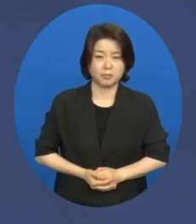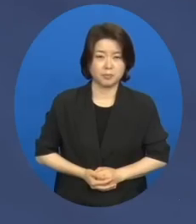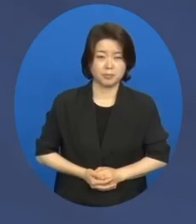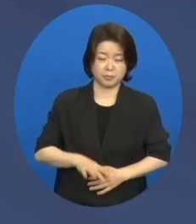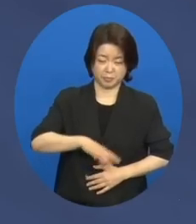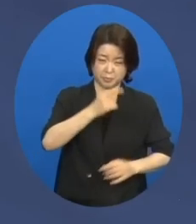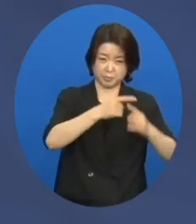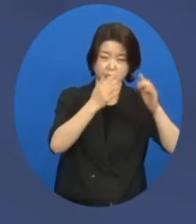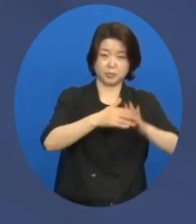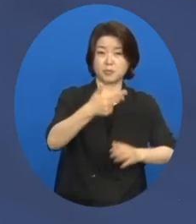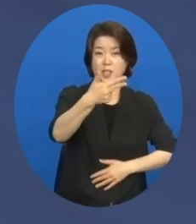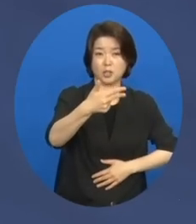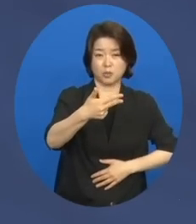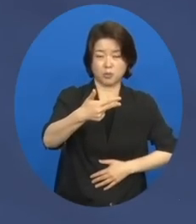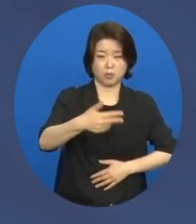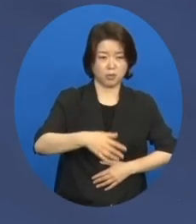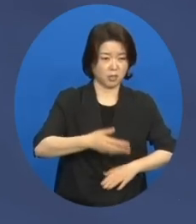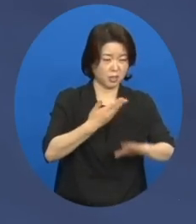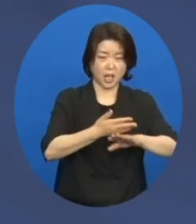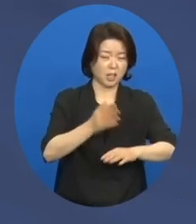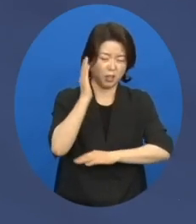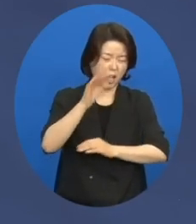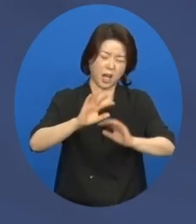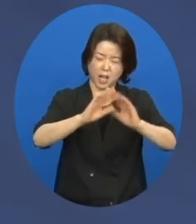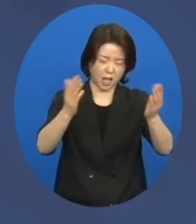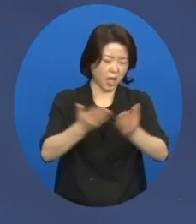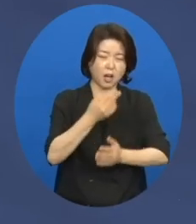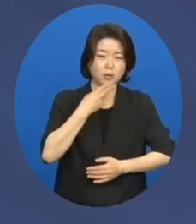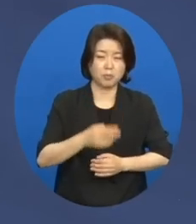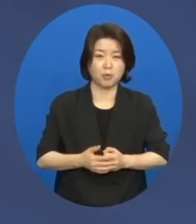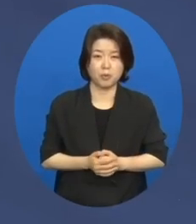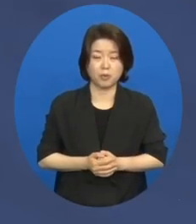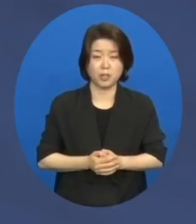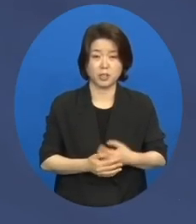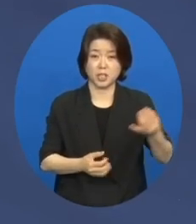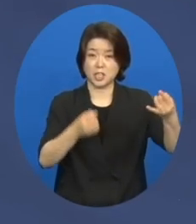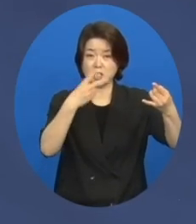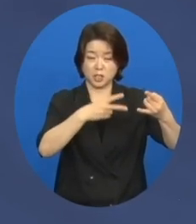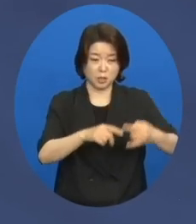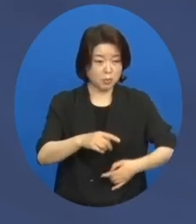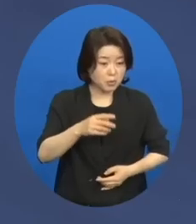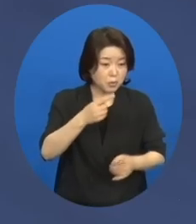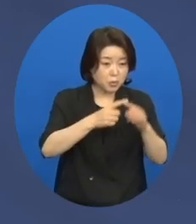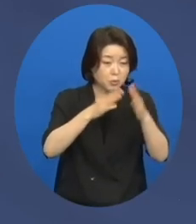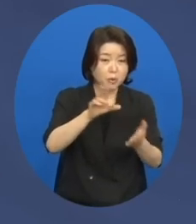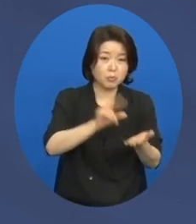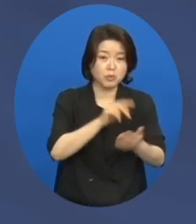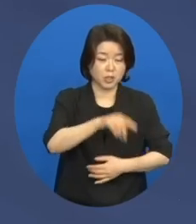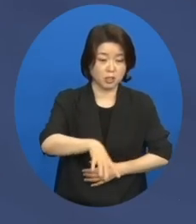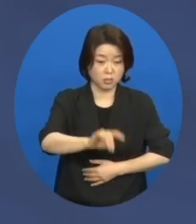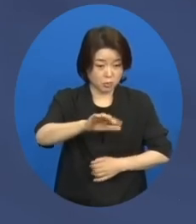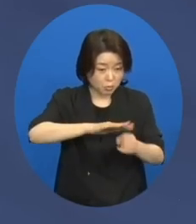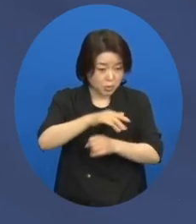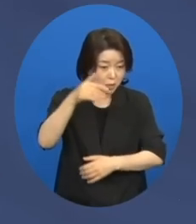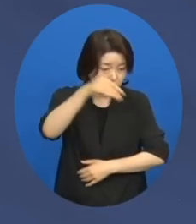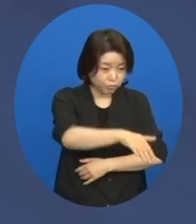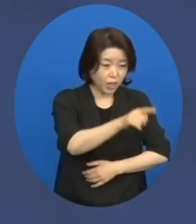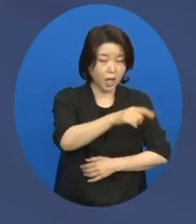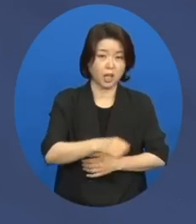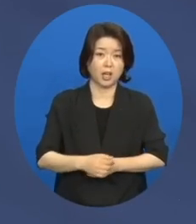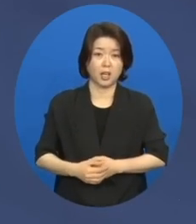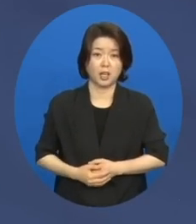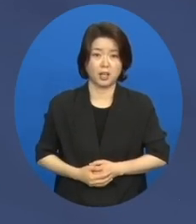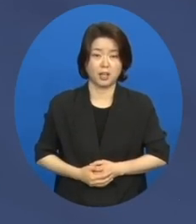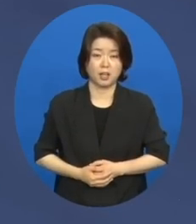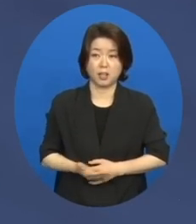초대교회 일곱 교회의 해답은 다른 거 없었어요. 에베소 교회의 문제는 다른 데 찾지 않았어요. 너 첫사랑 잃어버렸어. 여러분